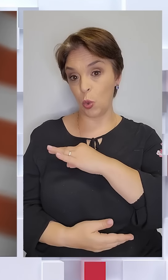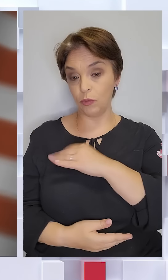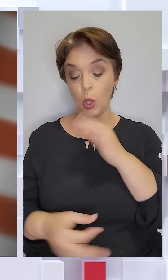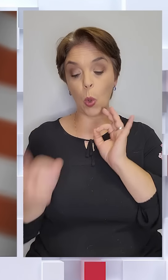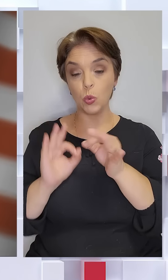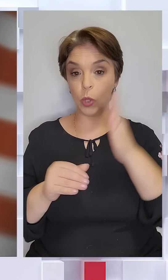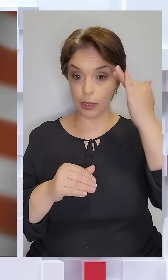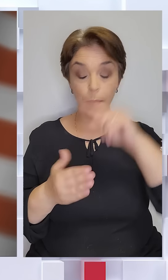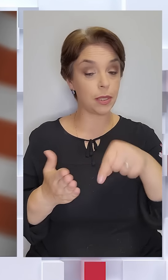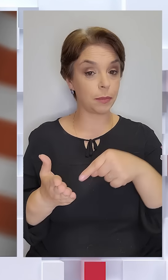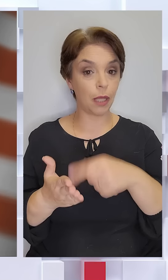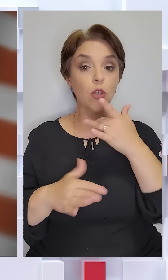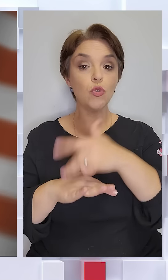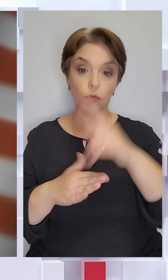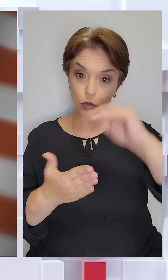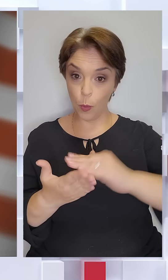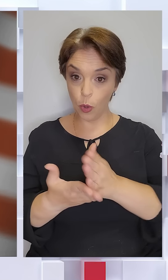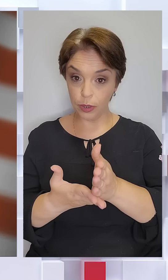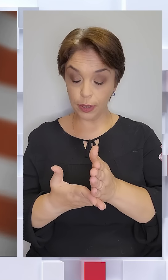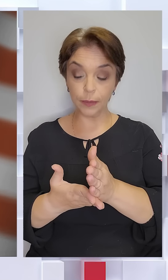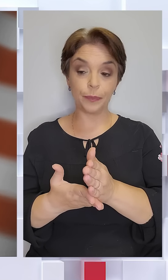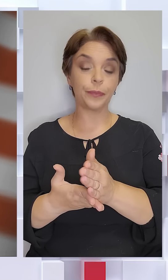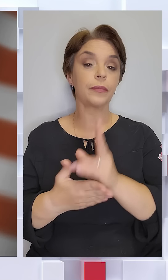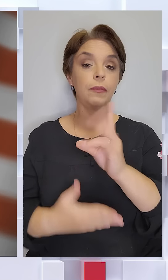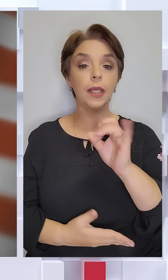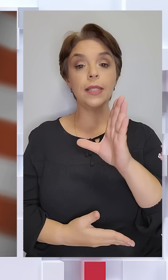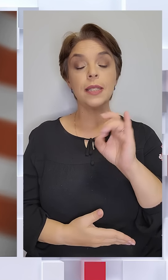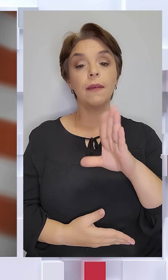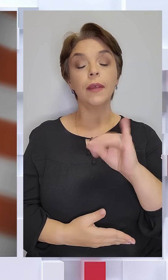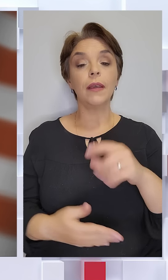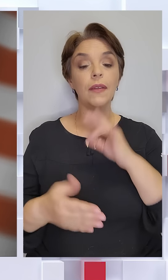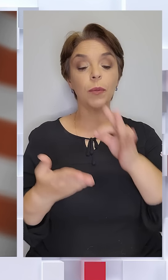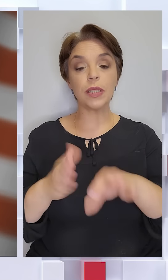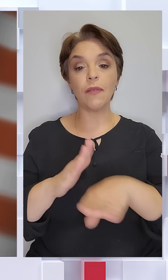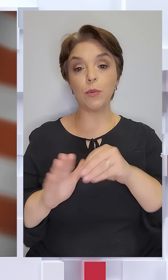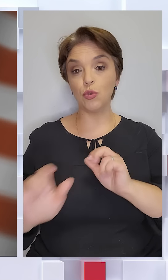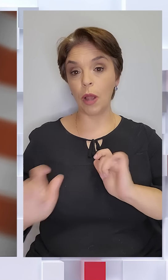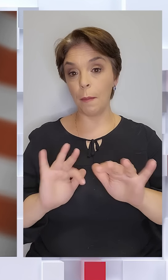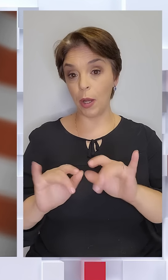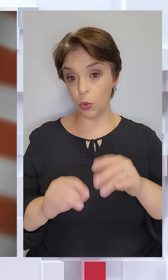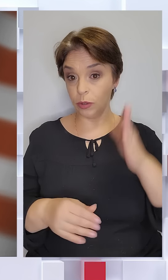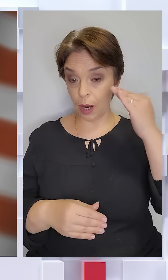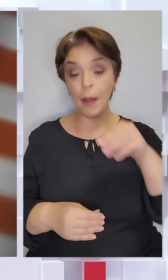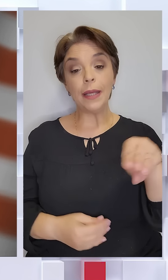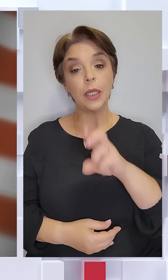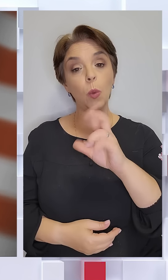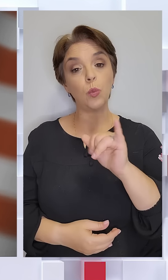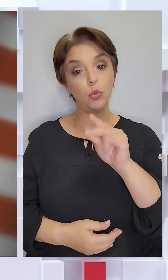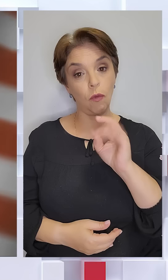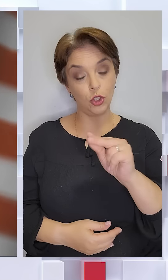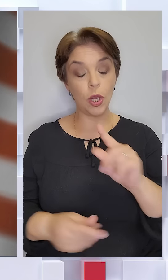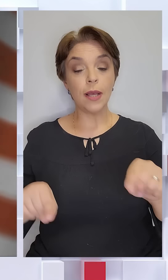зараз консультує Трампа із питань зовнішньої політики. Кріс Лесівіта, він відповідальний за виборчу кампанію Трампа, і Тейлор